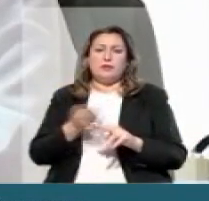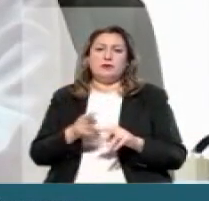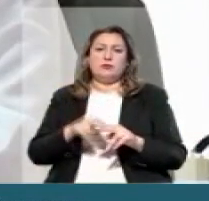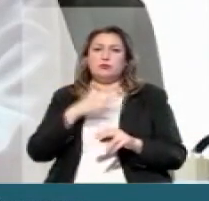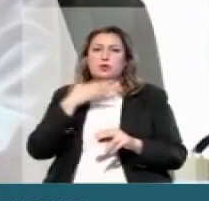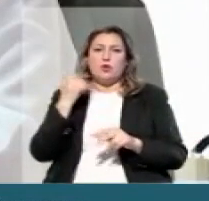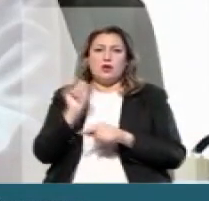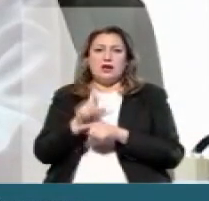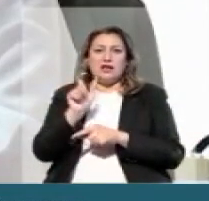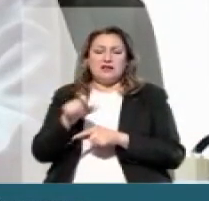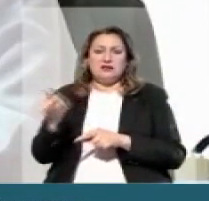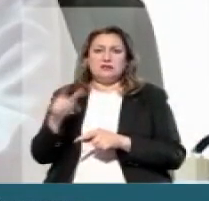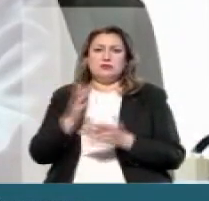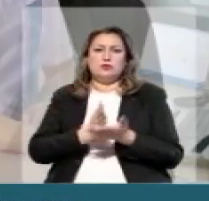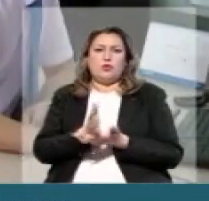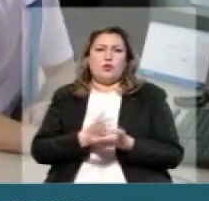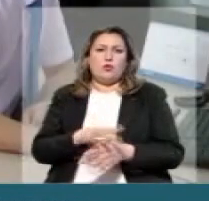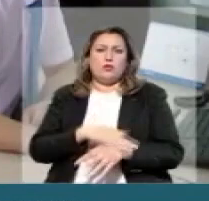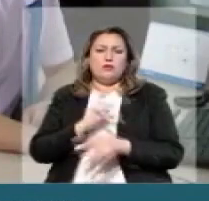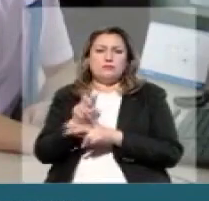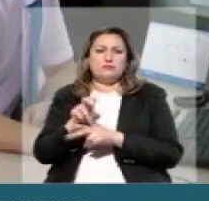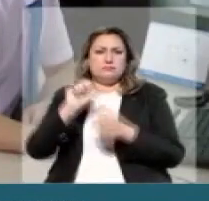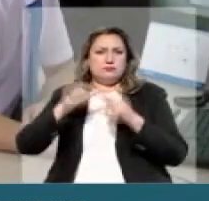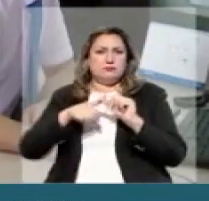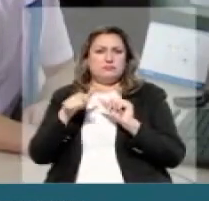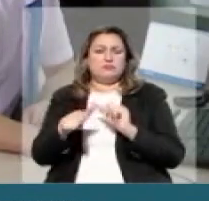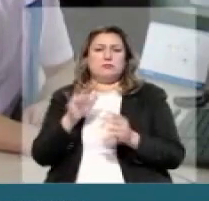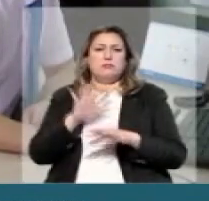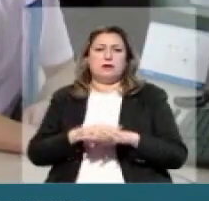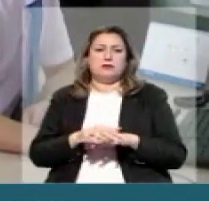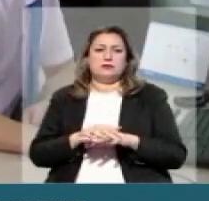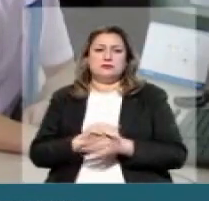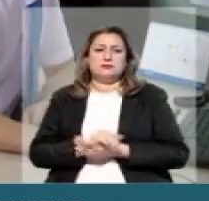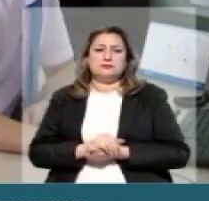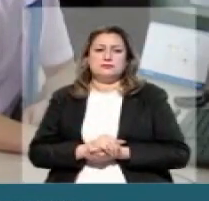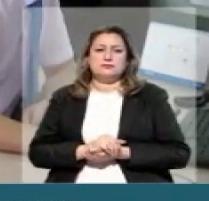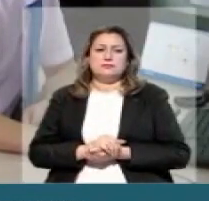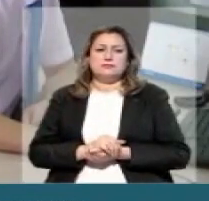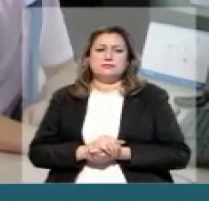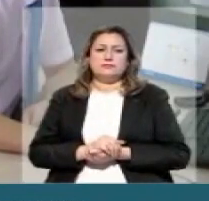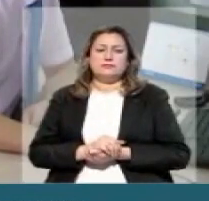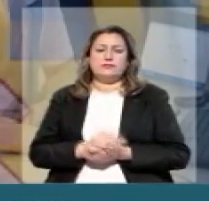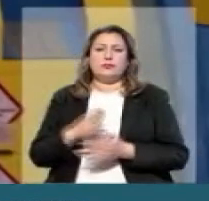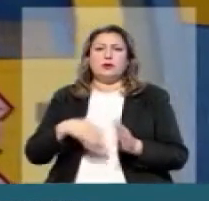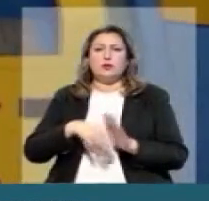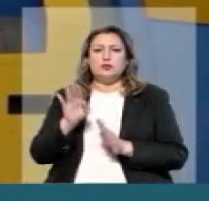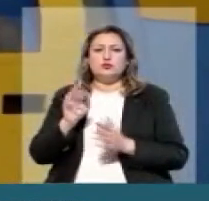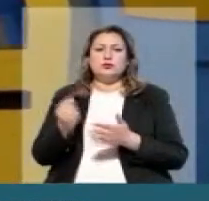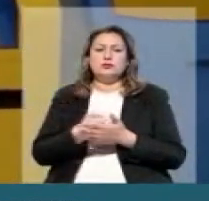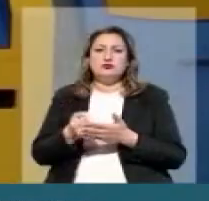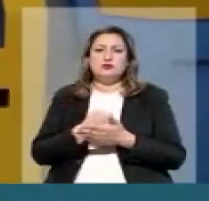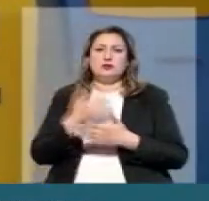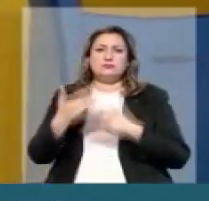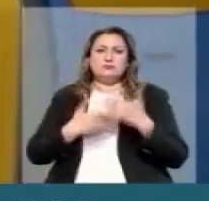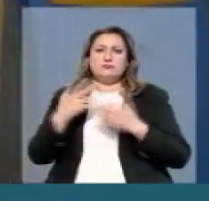қана пайда келіп қана қоймай, өндіріс, медициналық қызметтер, білім беру сияқты әлеуметтік маңызды салаларда қоғамның проблемаларын